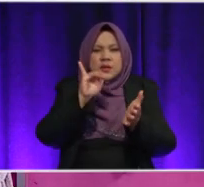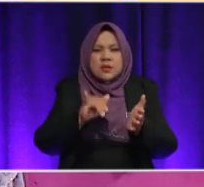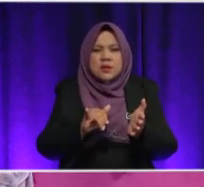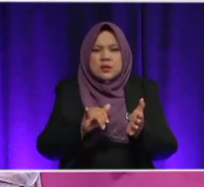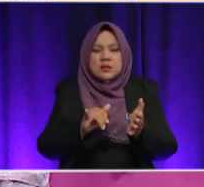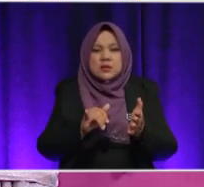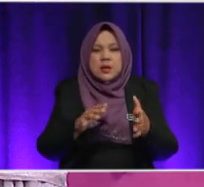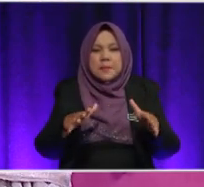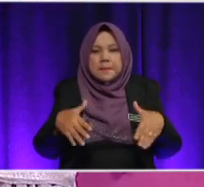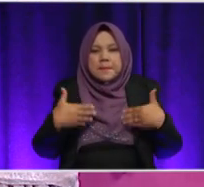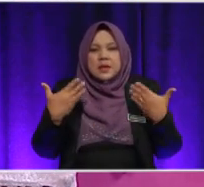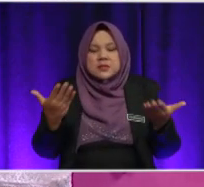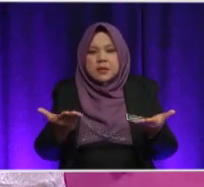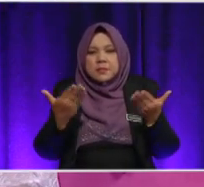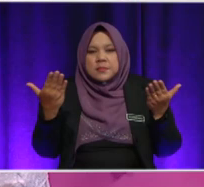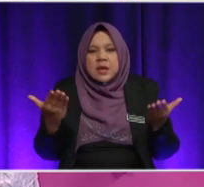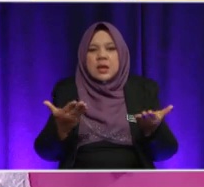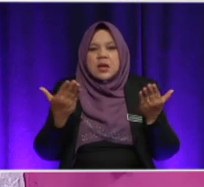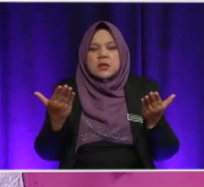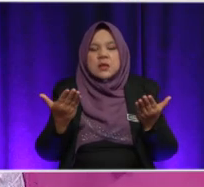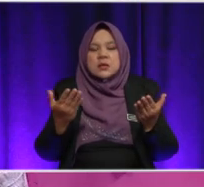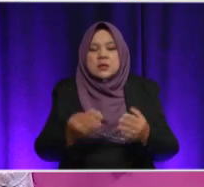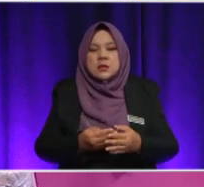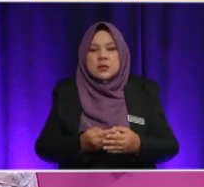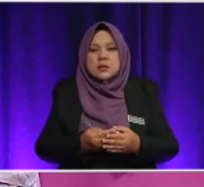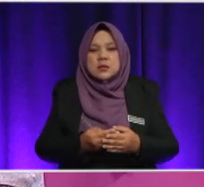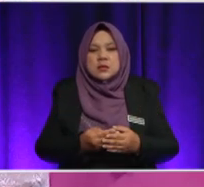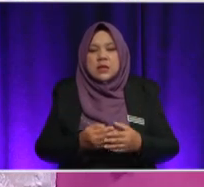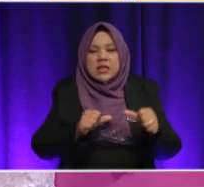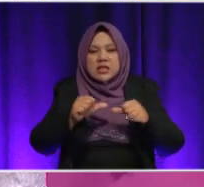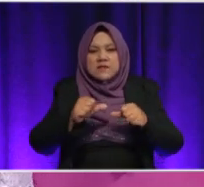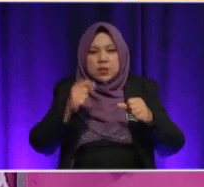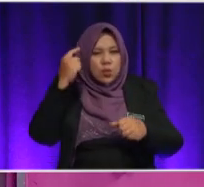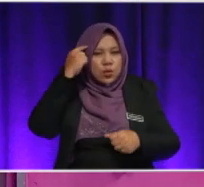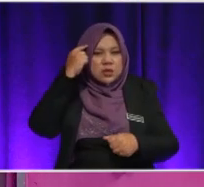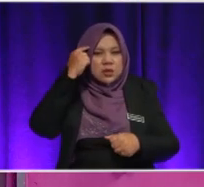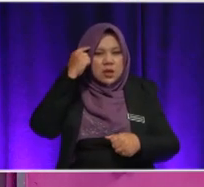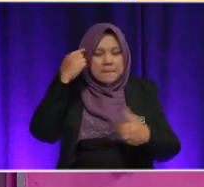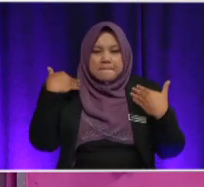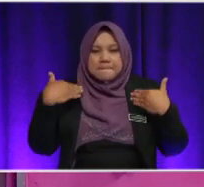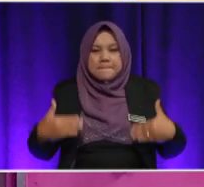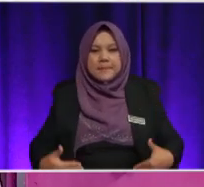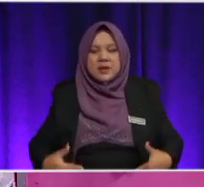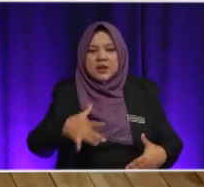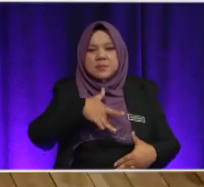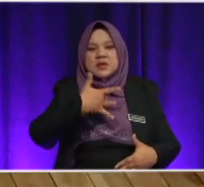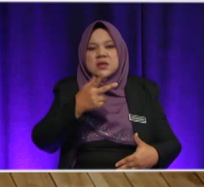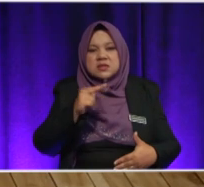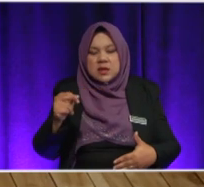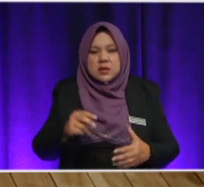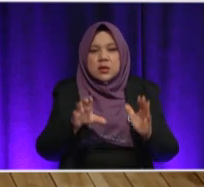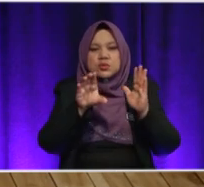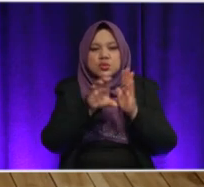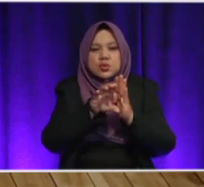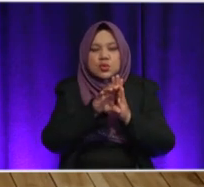simulane stimulan yang bersifat perangsang dia merasa dan aktifkan kegiatan otak badan dan perasaan pesaki